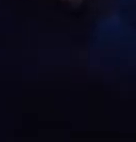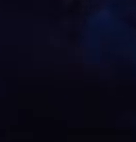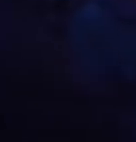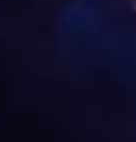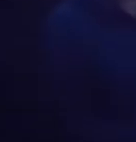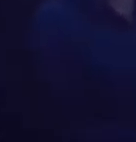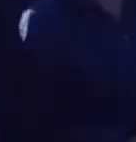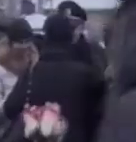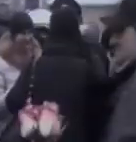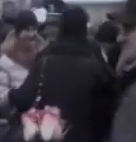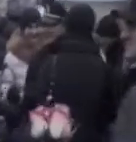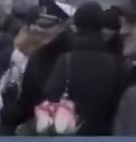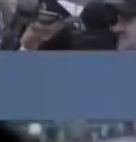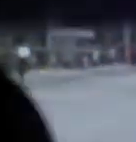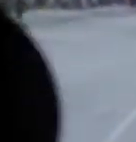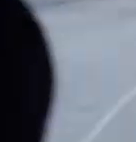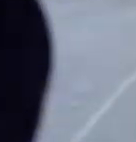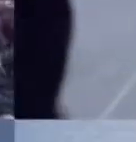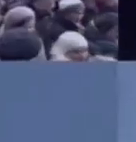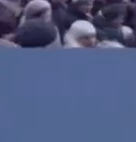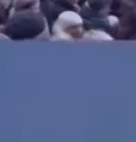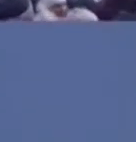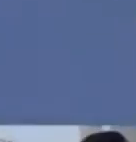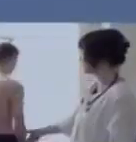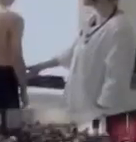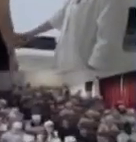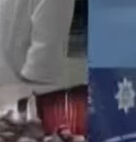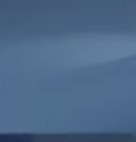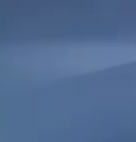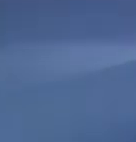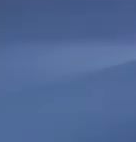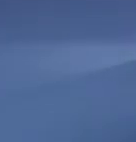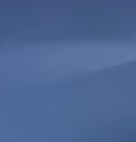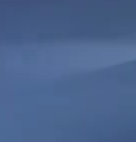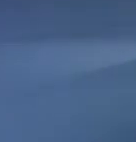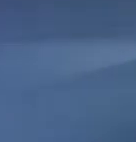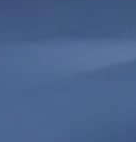Субтитрувальниця Оля Шор